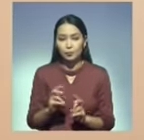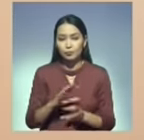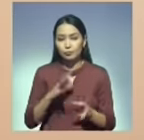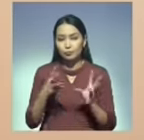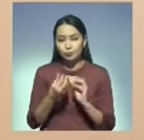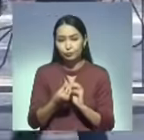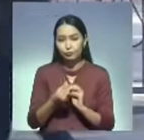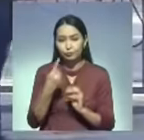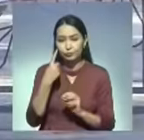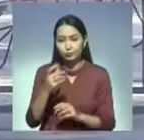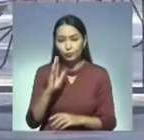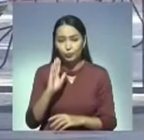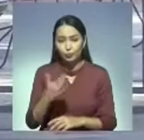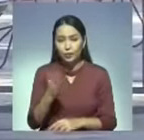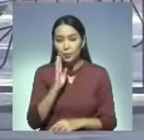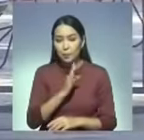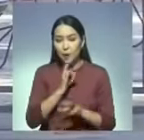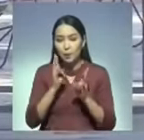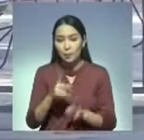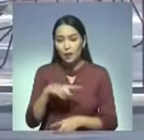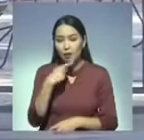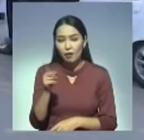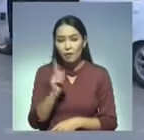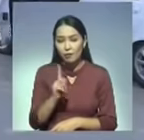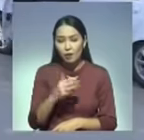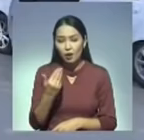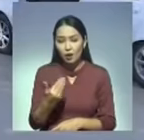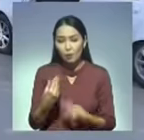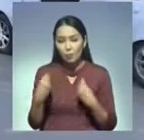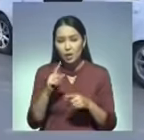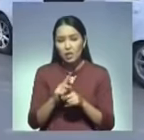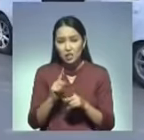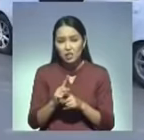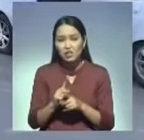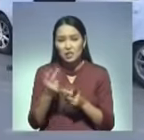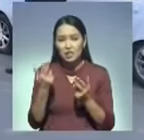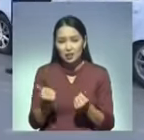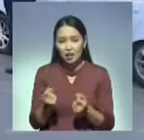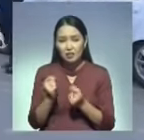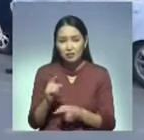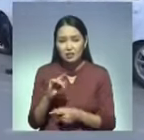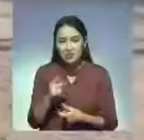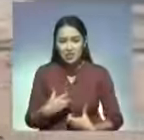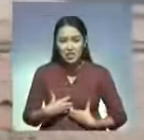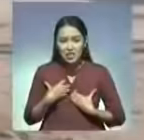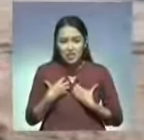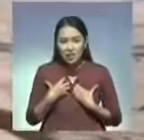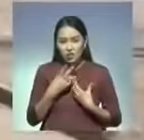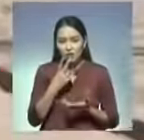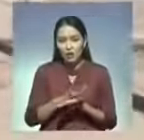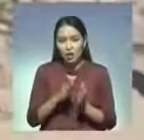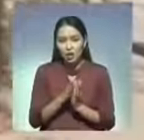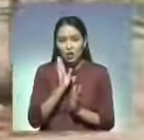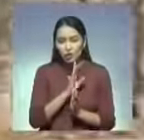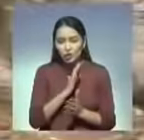процессуальное решение. Мать пострадавшей говорит, что от одежды действительно избавились из-за ужасных воспоминаний. Женщина считает,